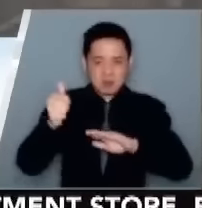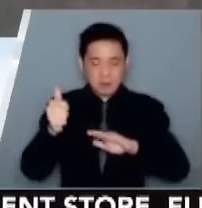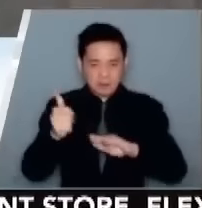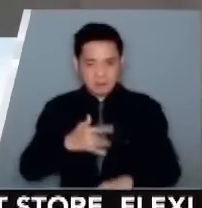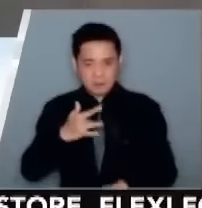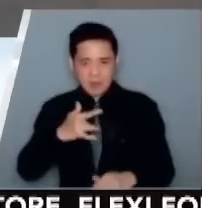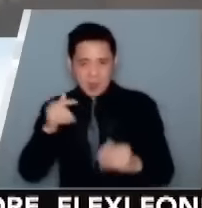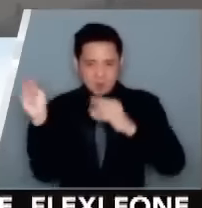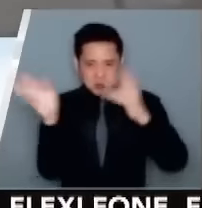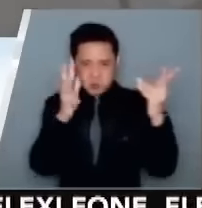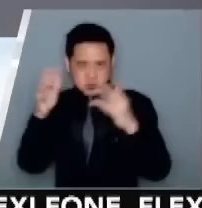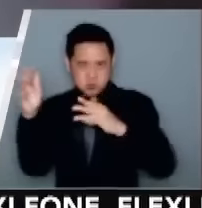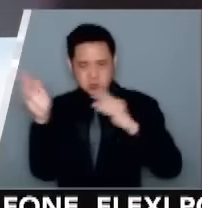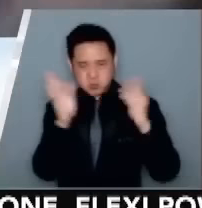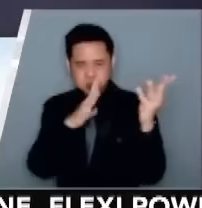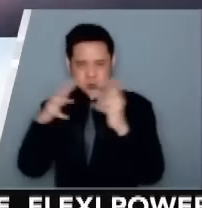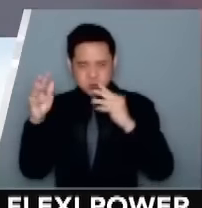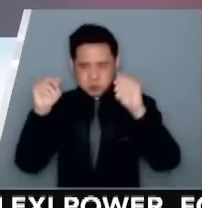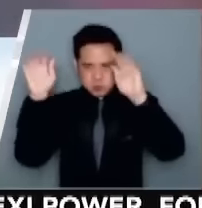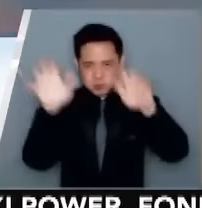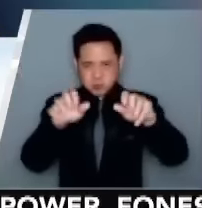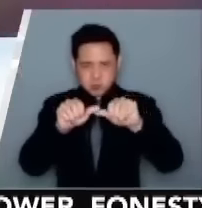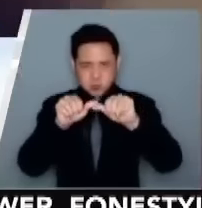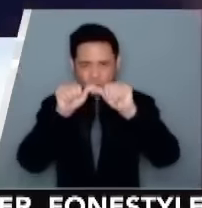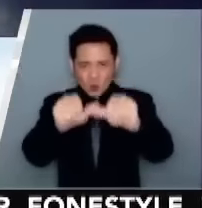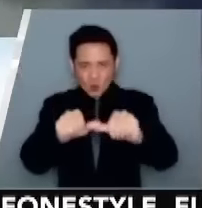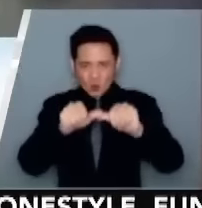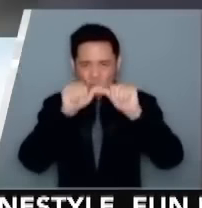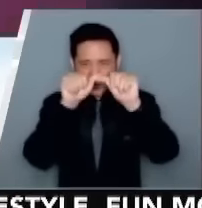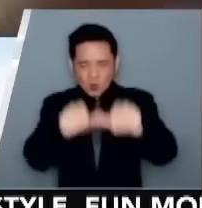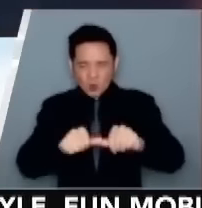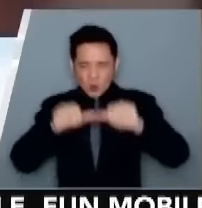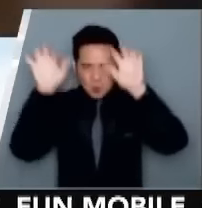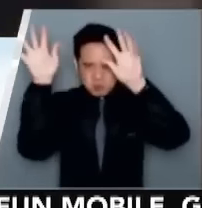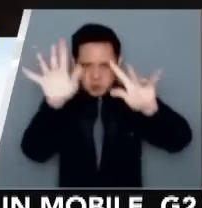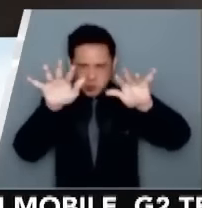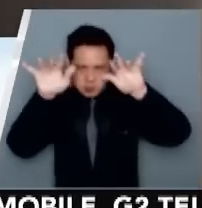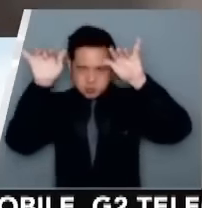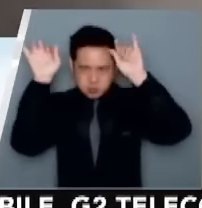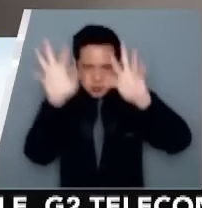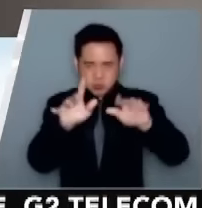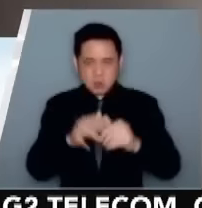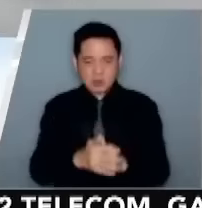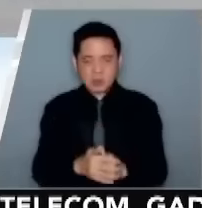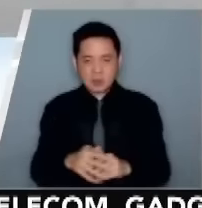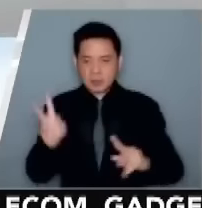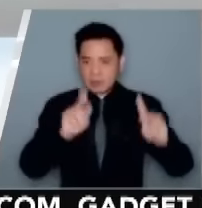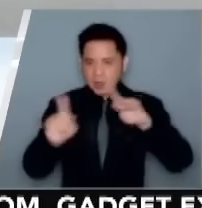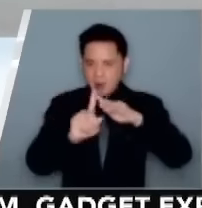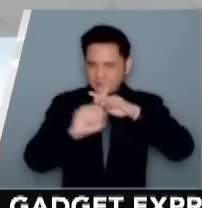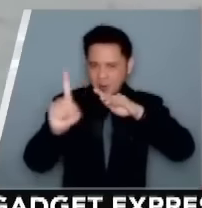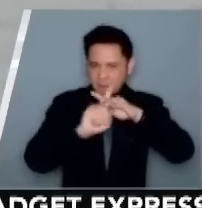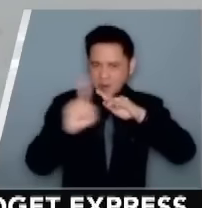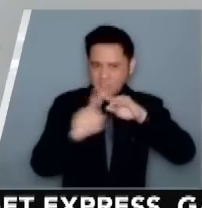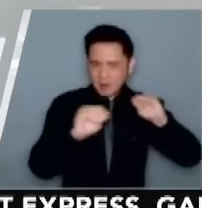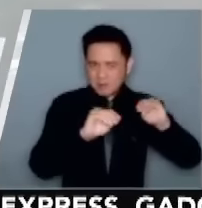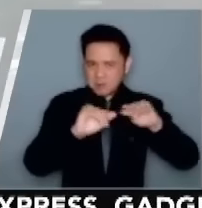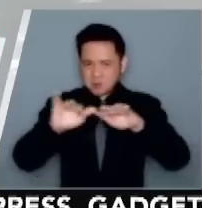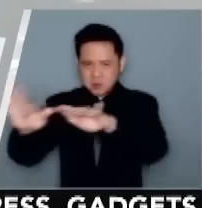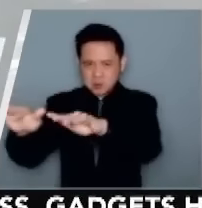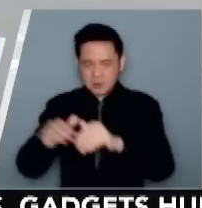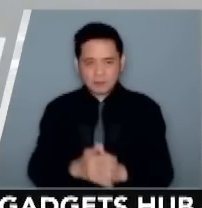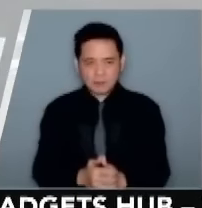walang patid ang ulan sa pilitan ng paglikas mag 2:00 na ng